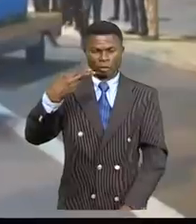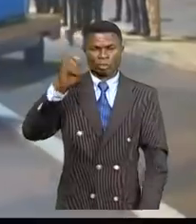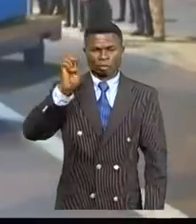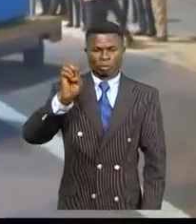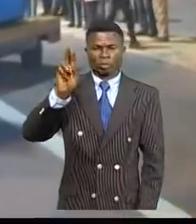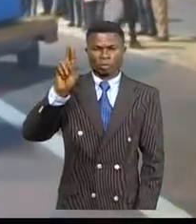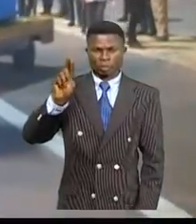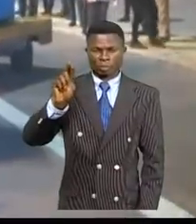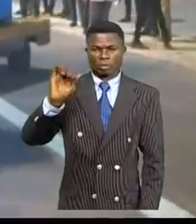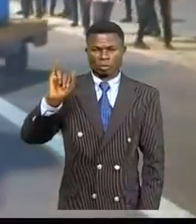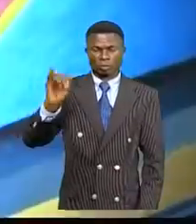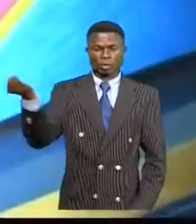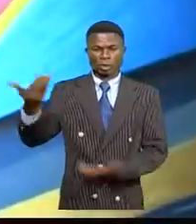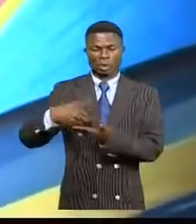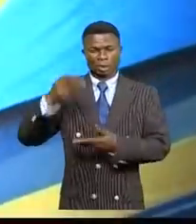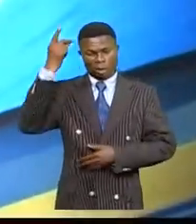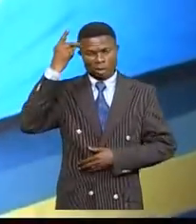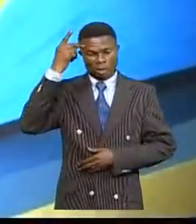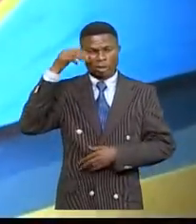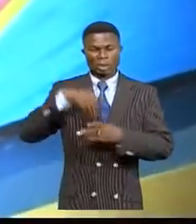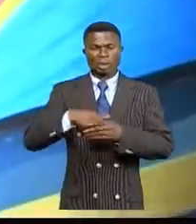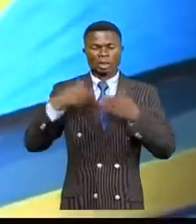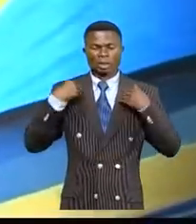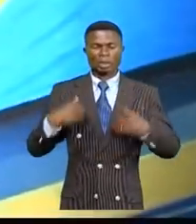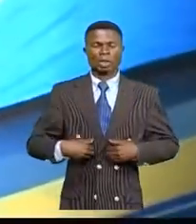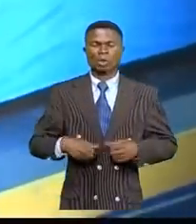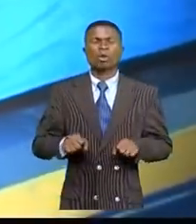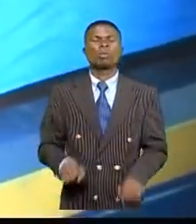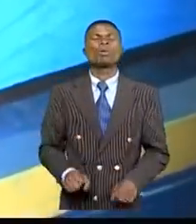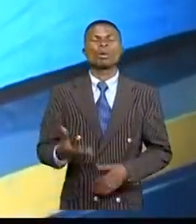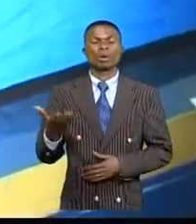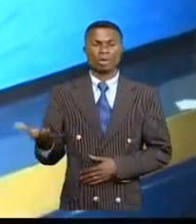Yoka est revenu à Kinshasa avec un corps sans vie.